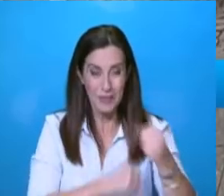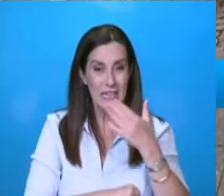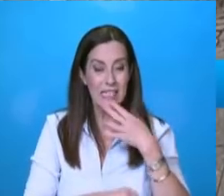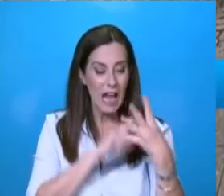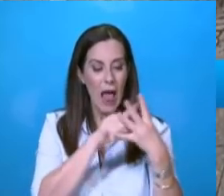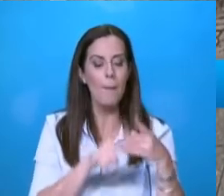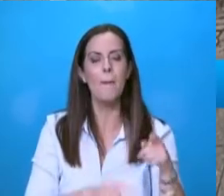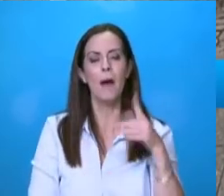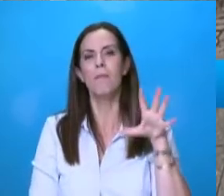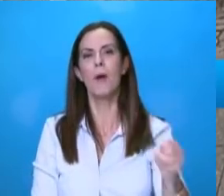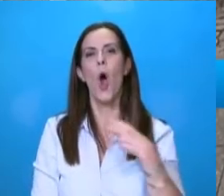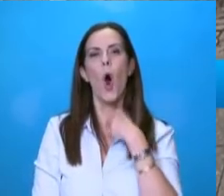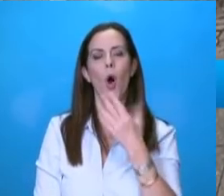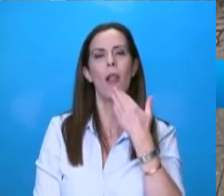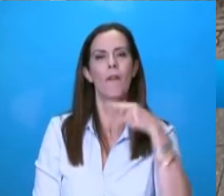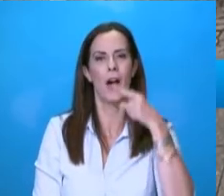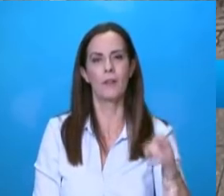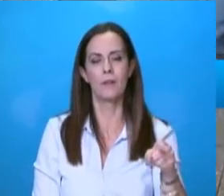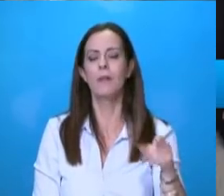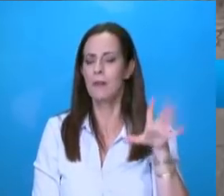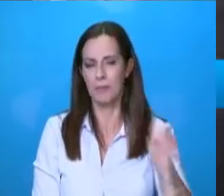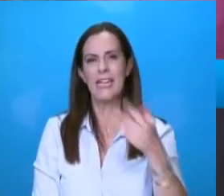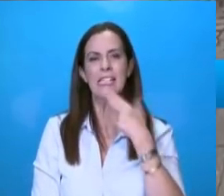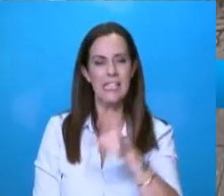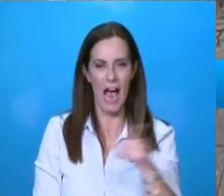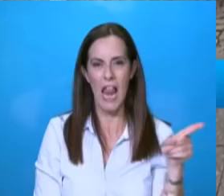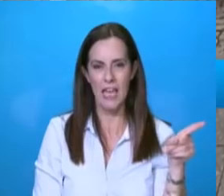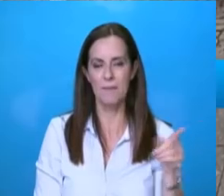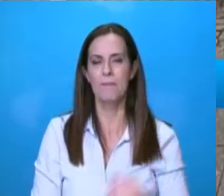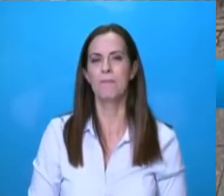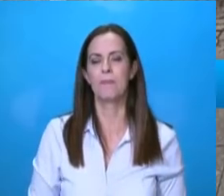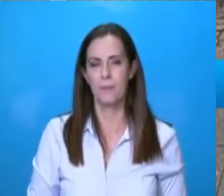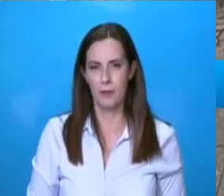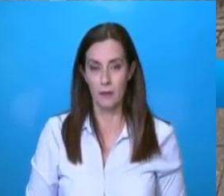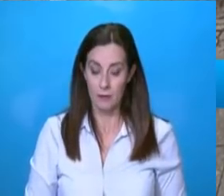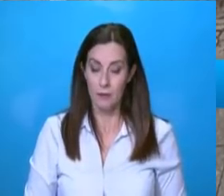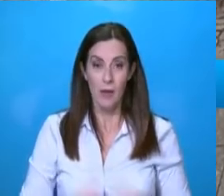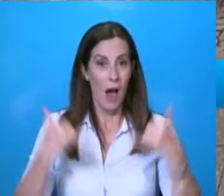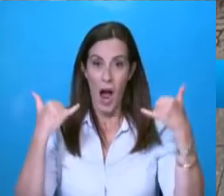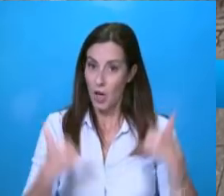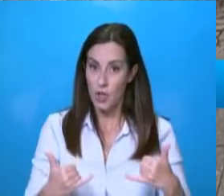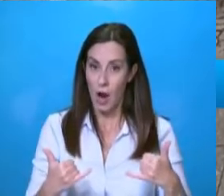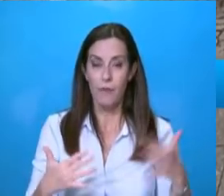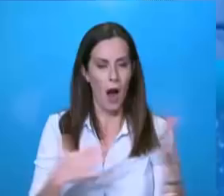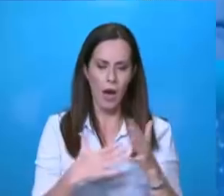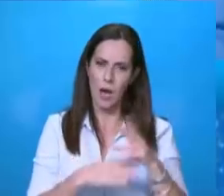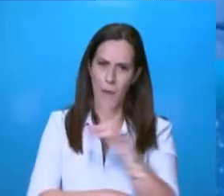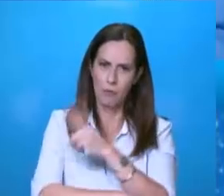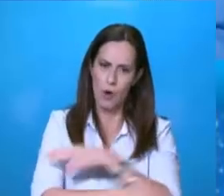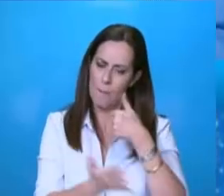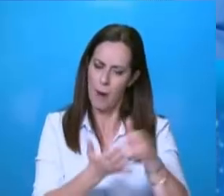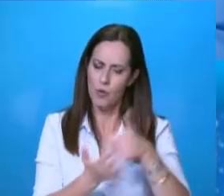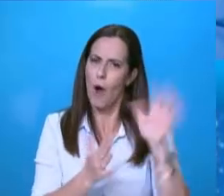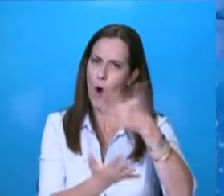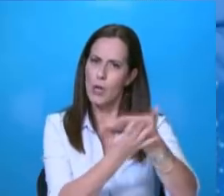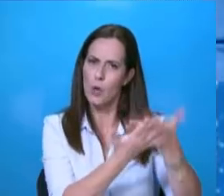כי הם זיהו אותם ככאלה, כלומר הם זיהו אותם כישראלים וכיהודים. בשלב הזה כמובן החקירה נמשכת ועדויות